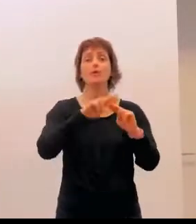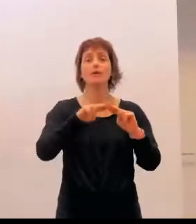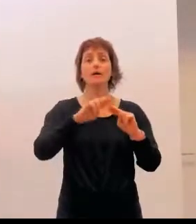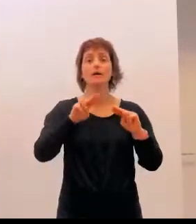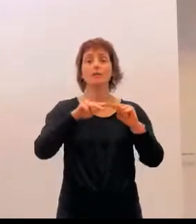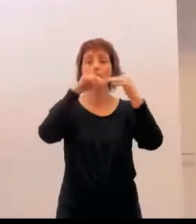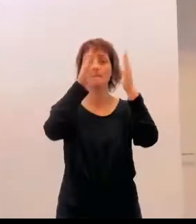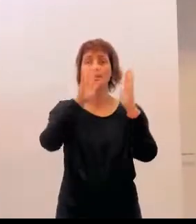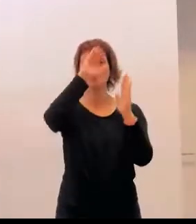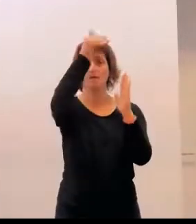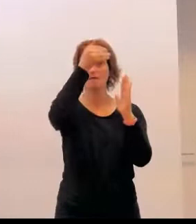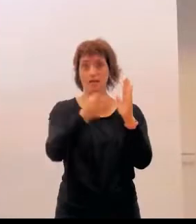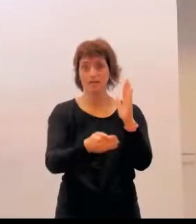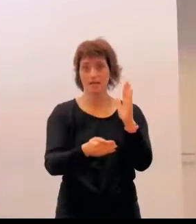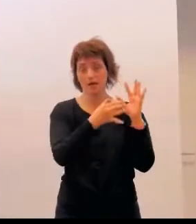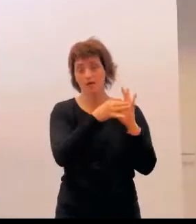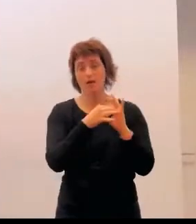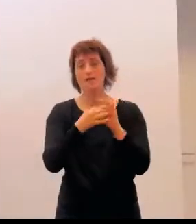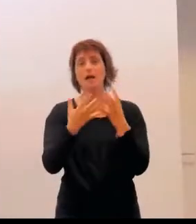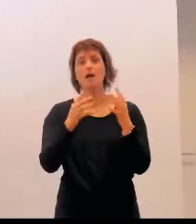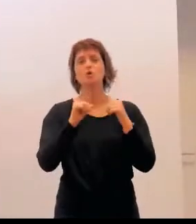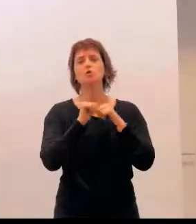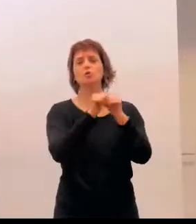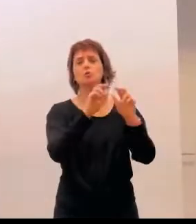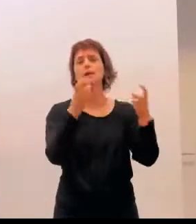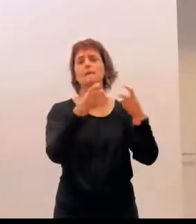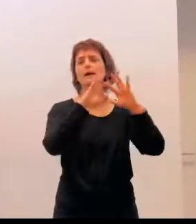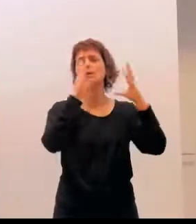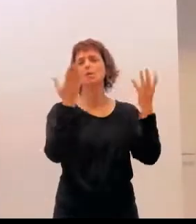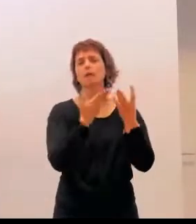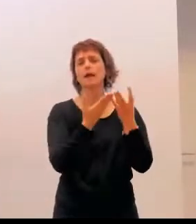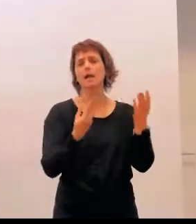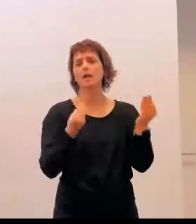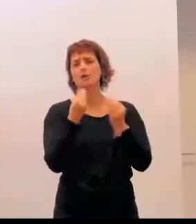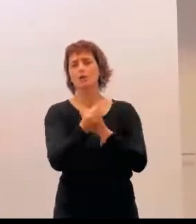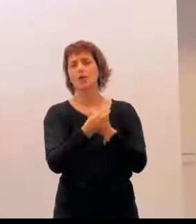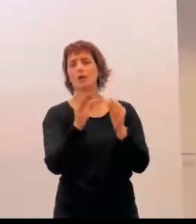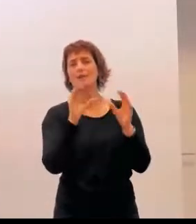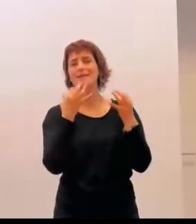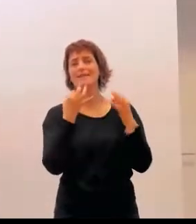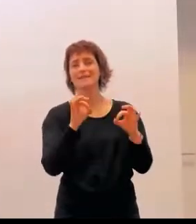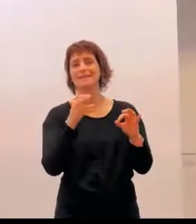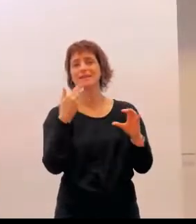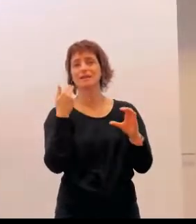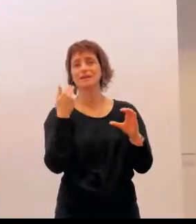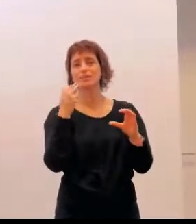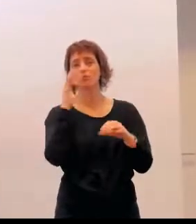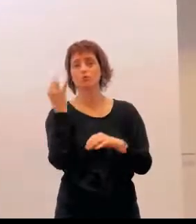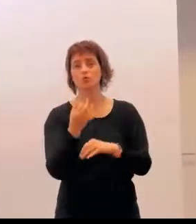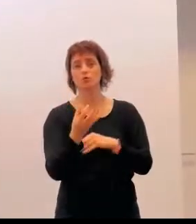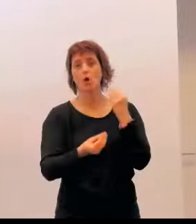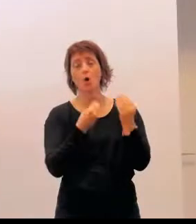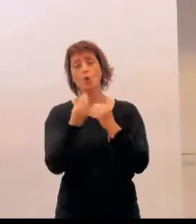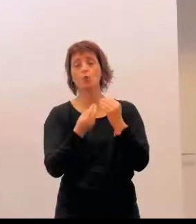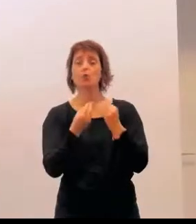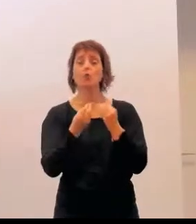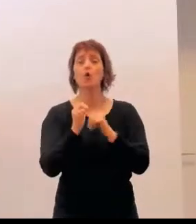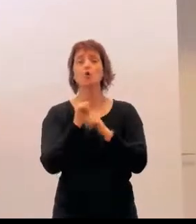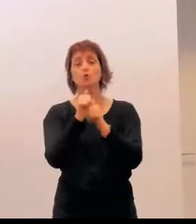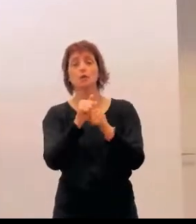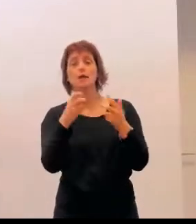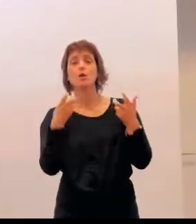de 10% du montant des travaux ou 5,34 euros par mètre carré au plus favorable par le